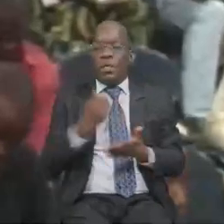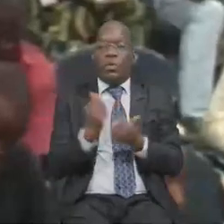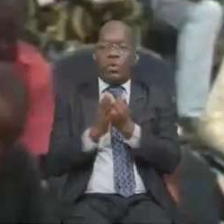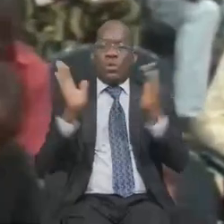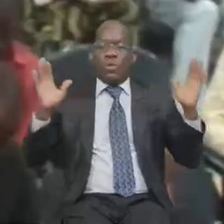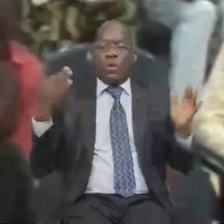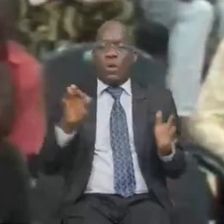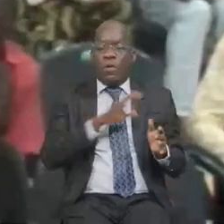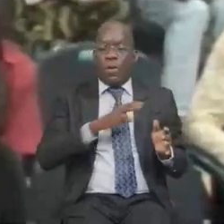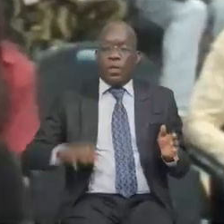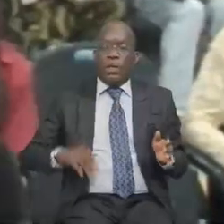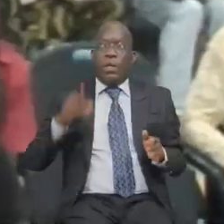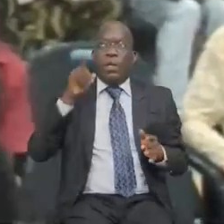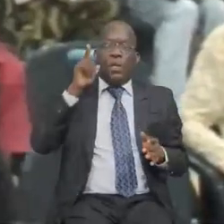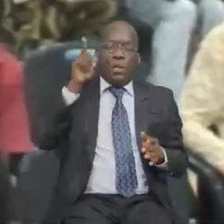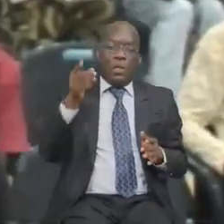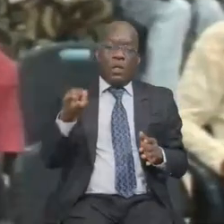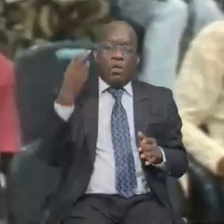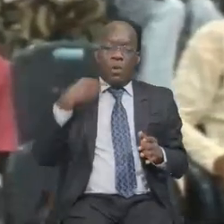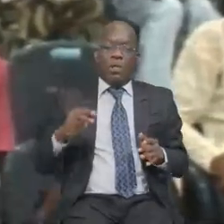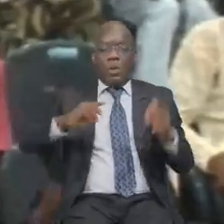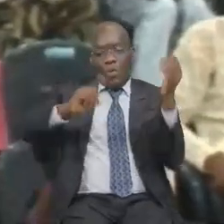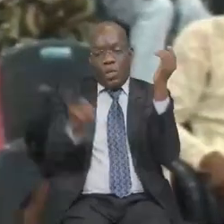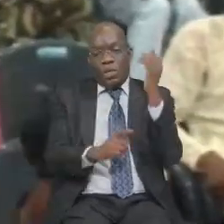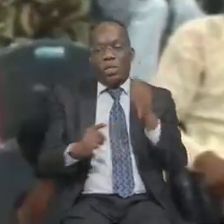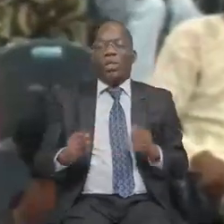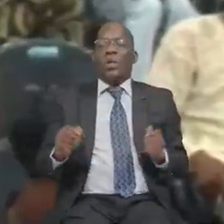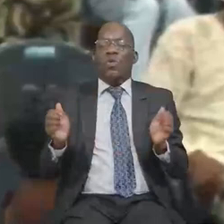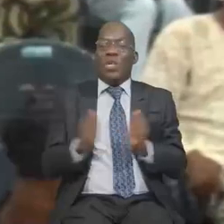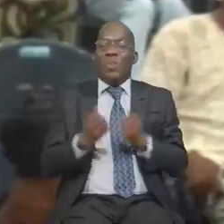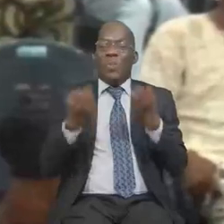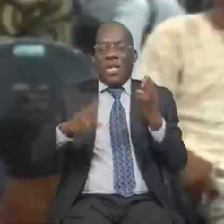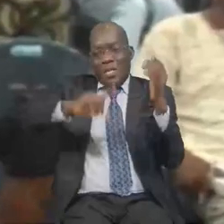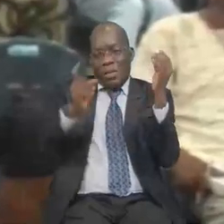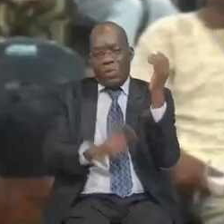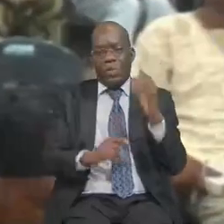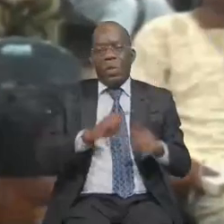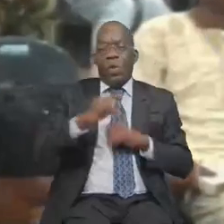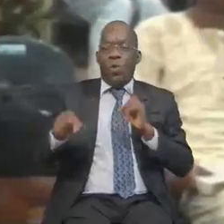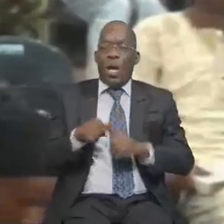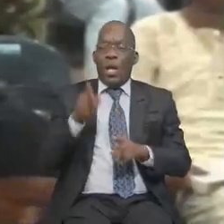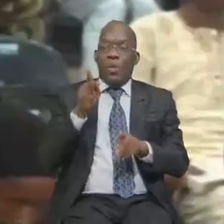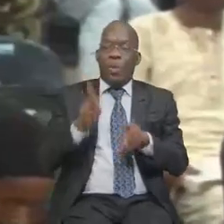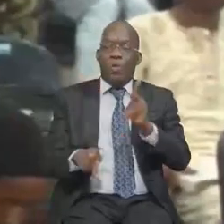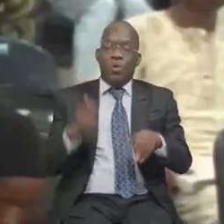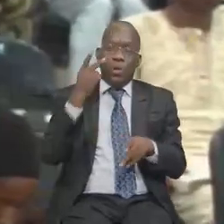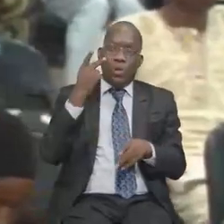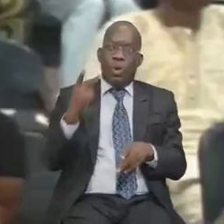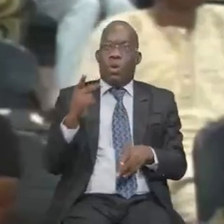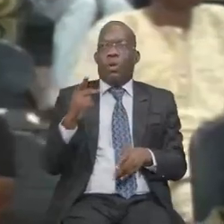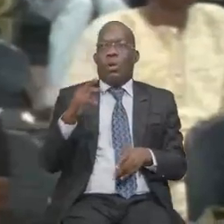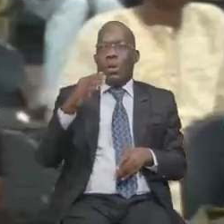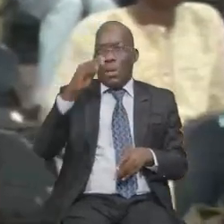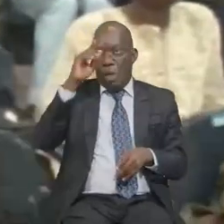si frappé. Quand les gens l'ont vu, il n'y avait pas de forme, il n'y avait pas de